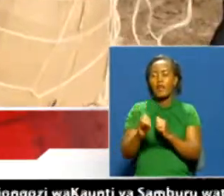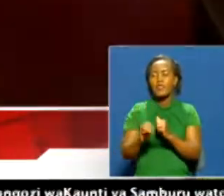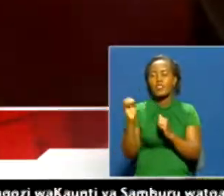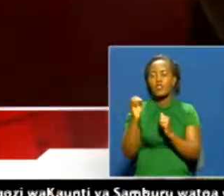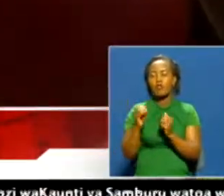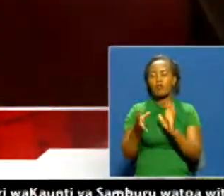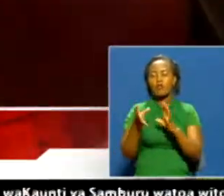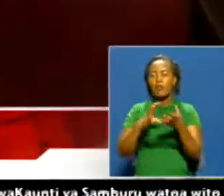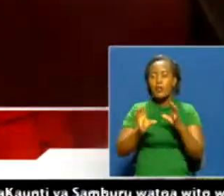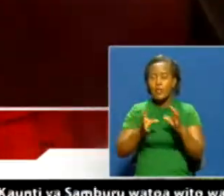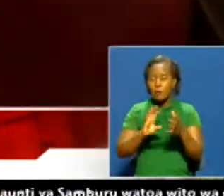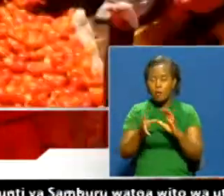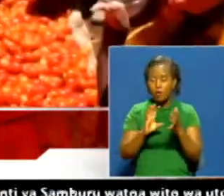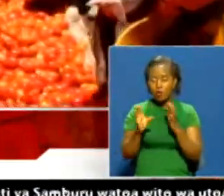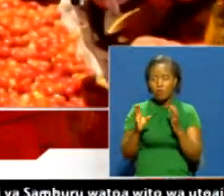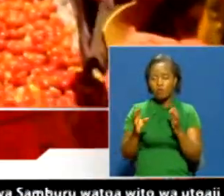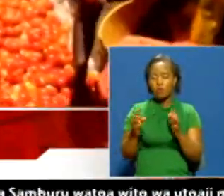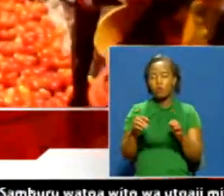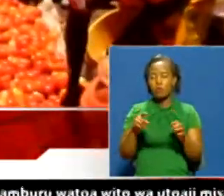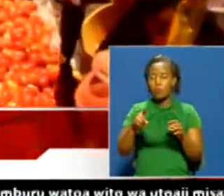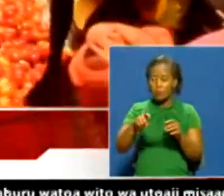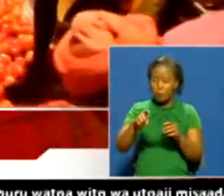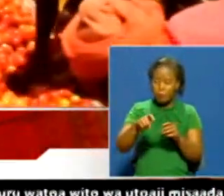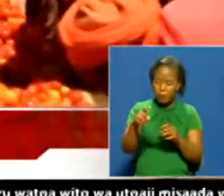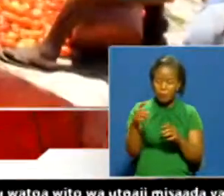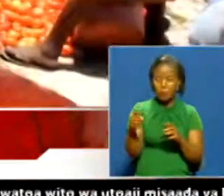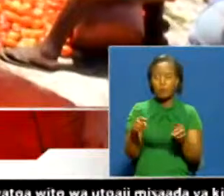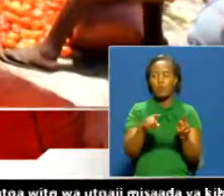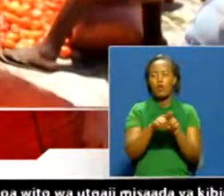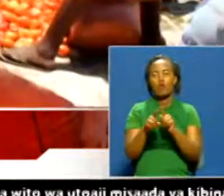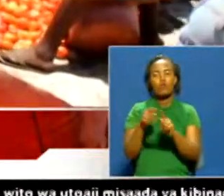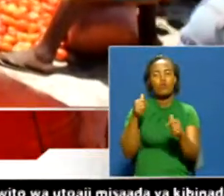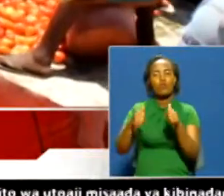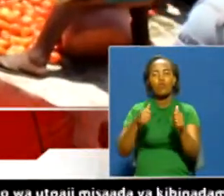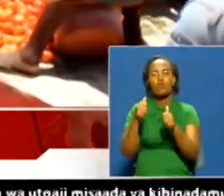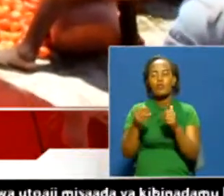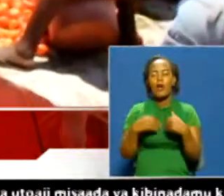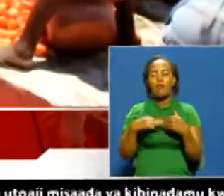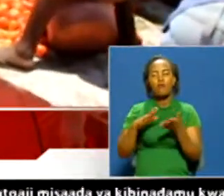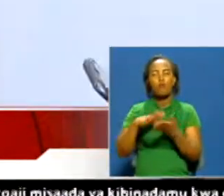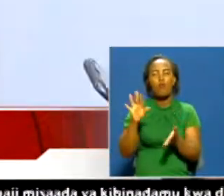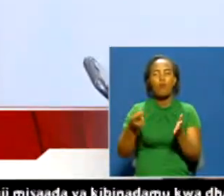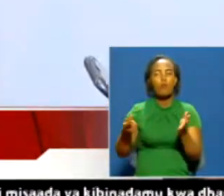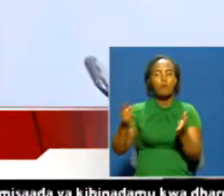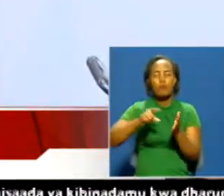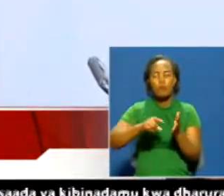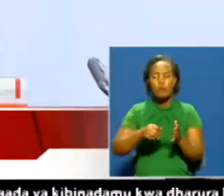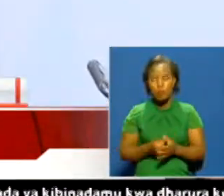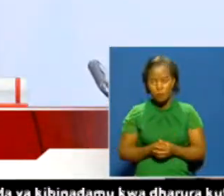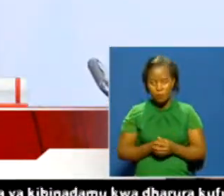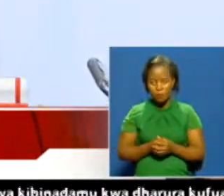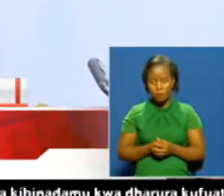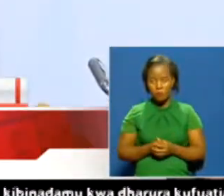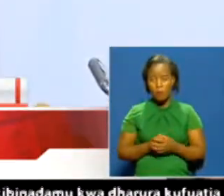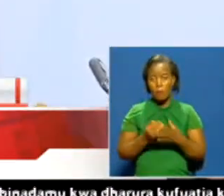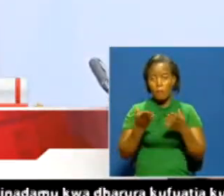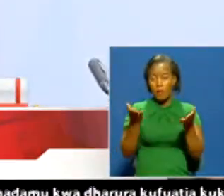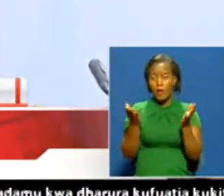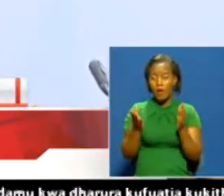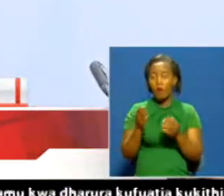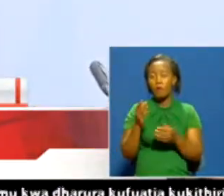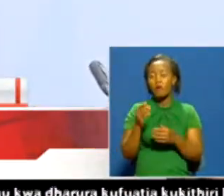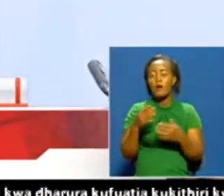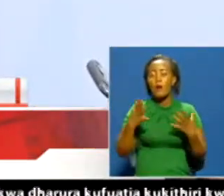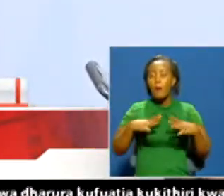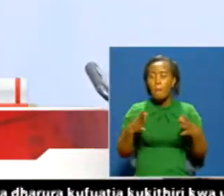za kuwaua wadudu, ambacho kinazidi kiwango cha juu zaidi kilichowekwa na Muungano wa Ulaya. Because what they find in the market is what